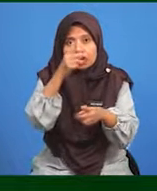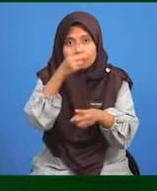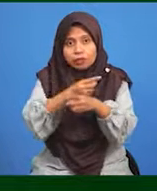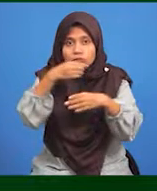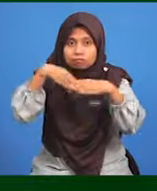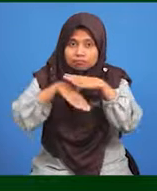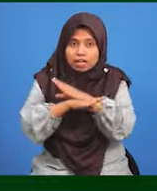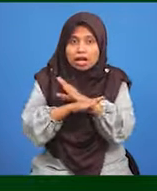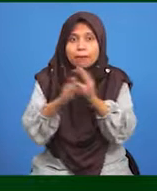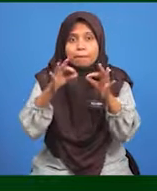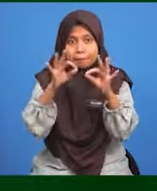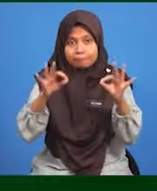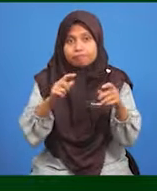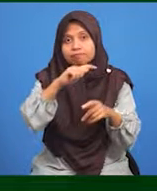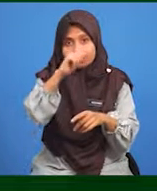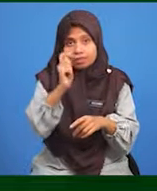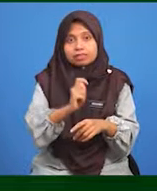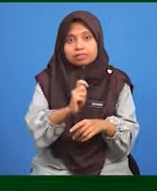ayat tanya